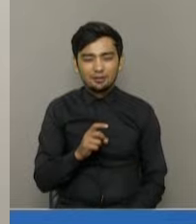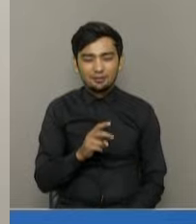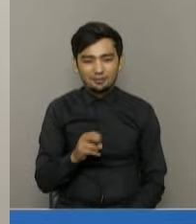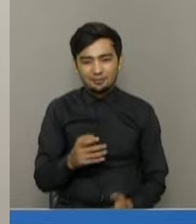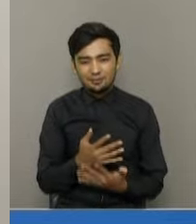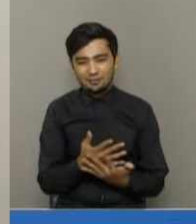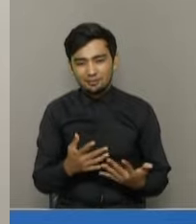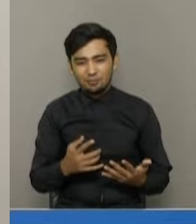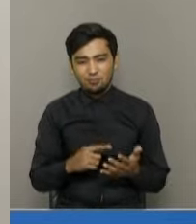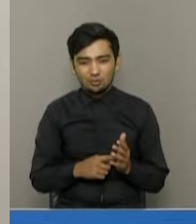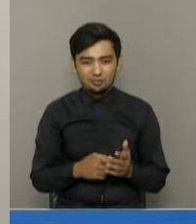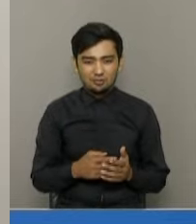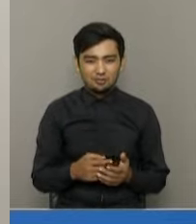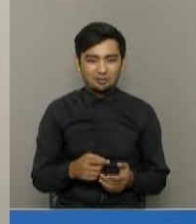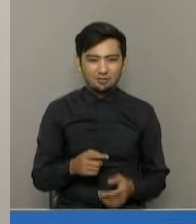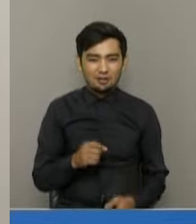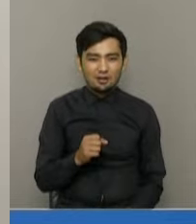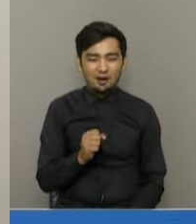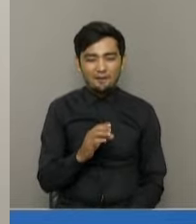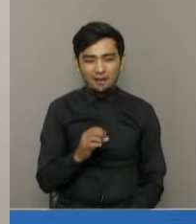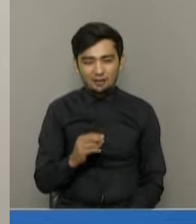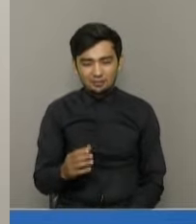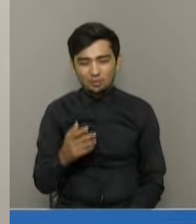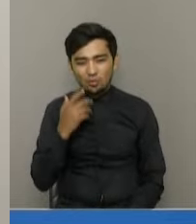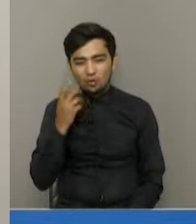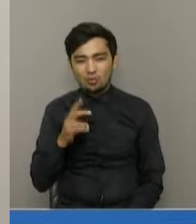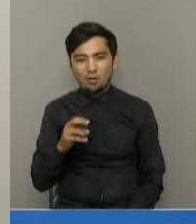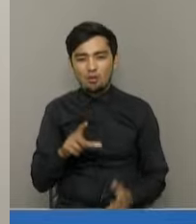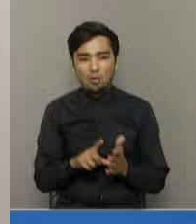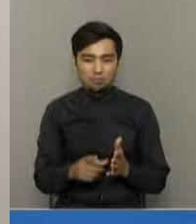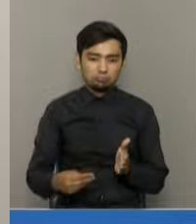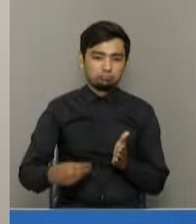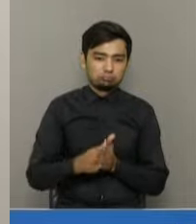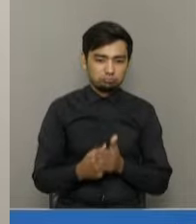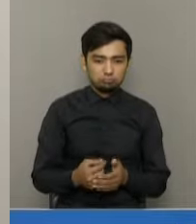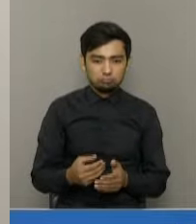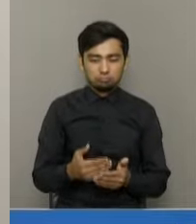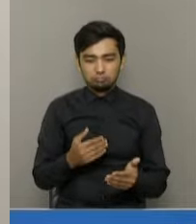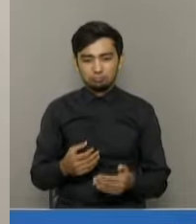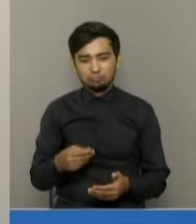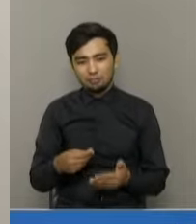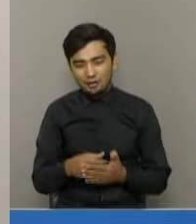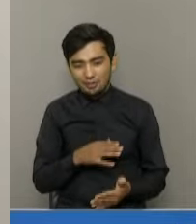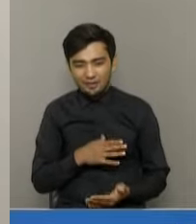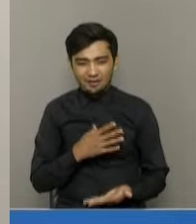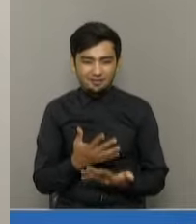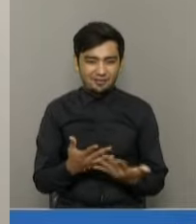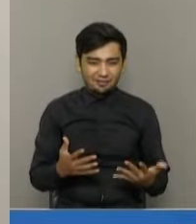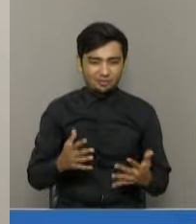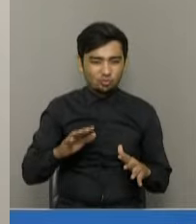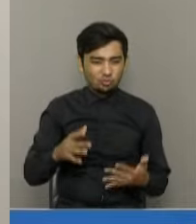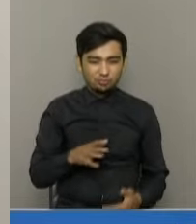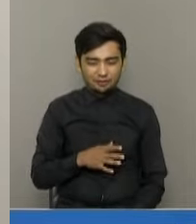какие-то дополнительные вещи, там, авансирование, когда налоговая говорит, заплатите, пожалуйста, вперед, и так далее, и так далее. Тут